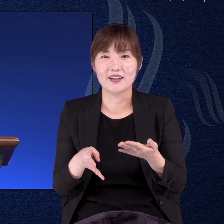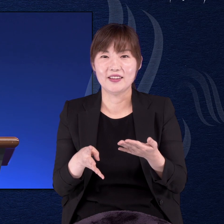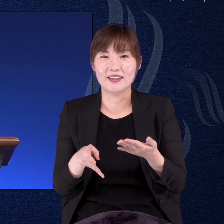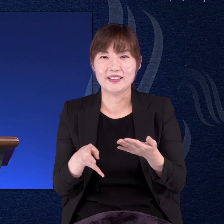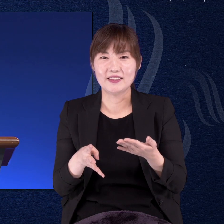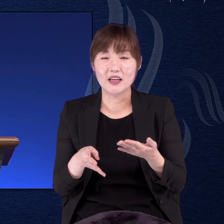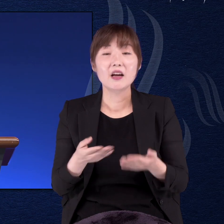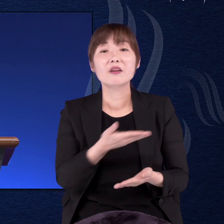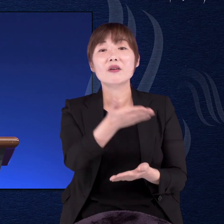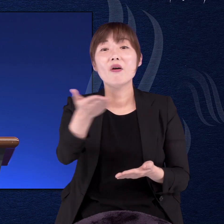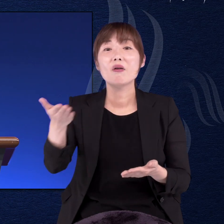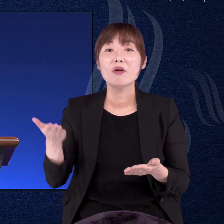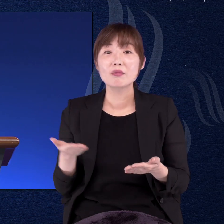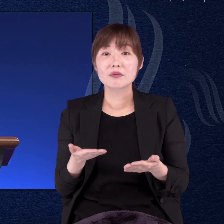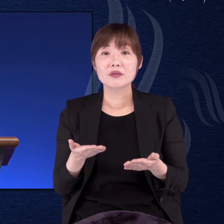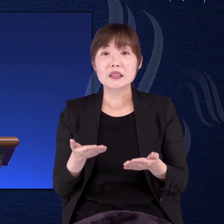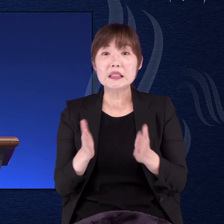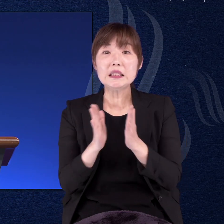아이의 성공?